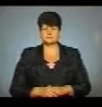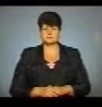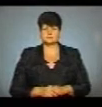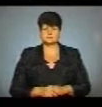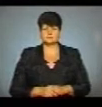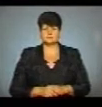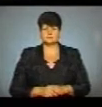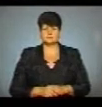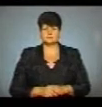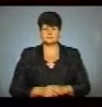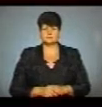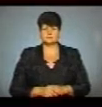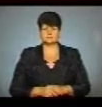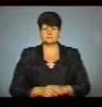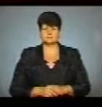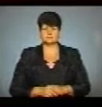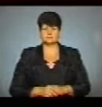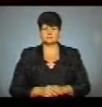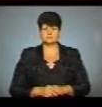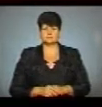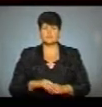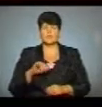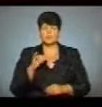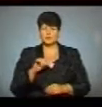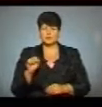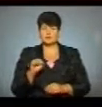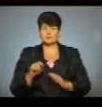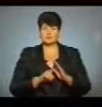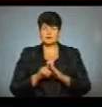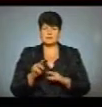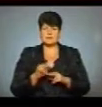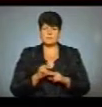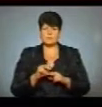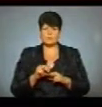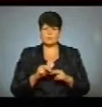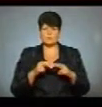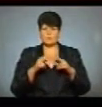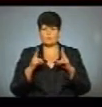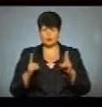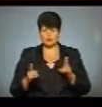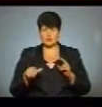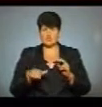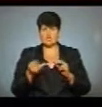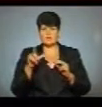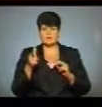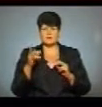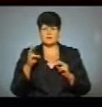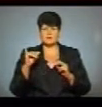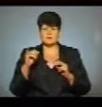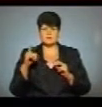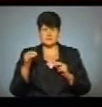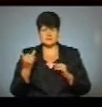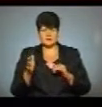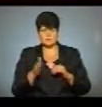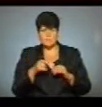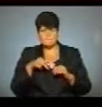Суспільному. Тернопільщина. У Теребовлі розпочали ремонт мосту через річку Гнізну. Наразі демонтовують